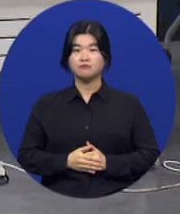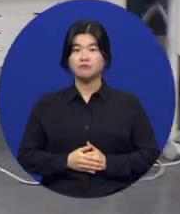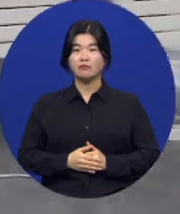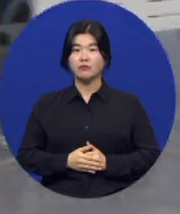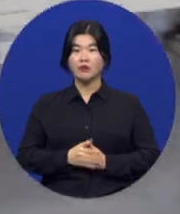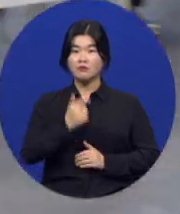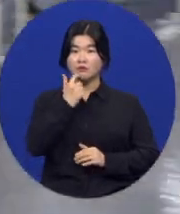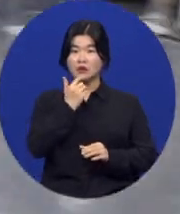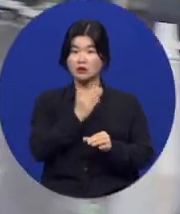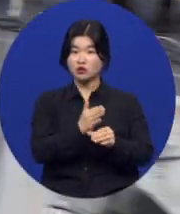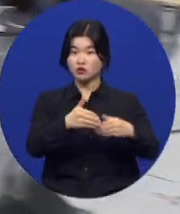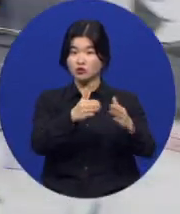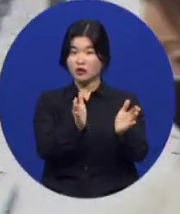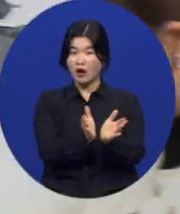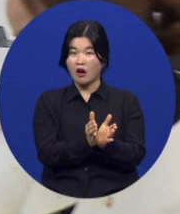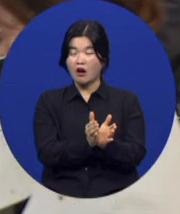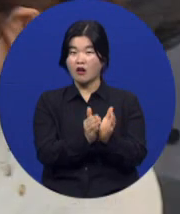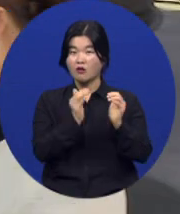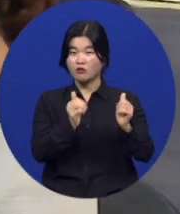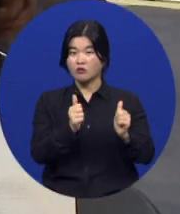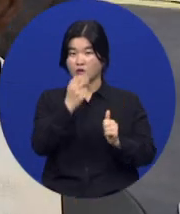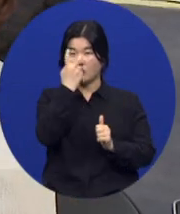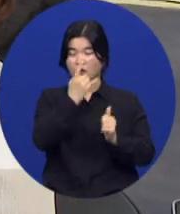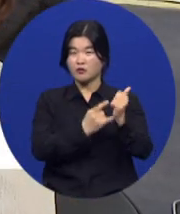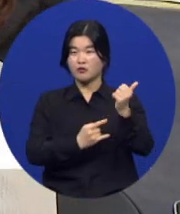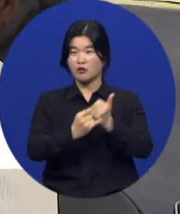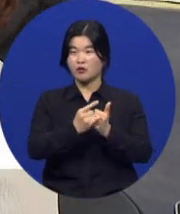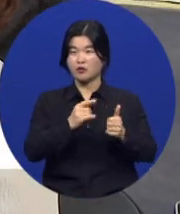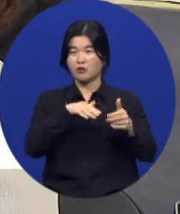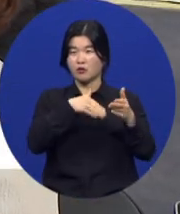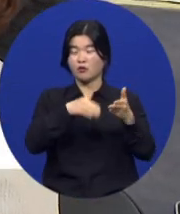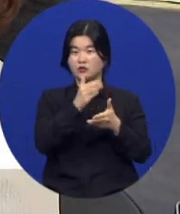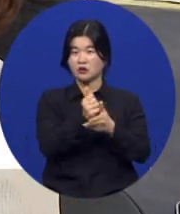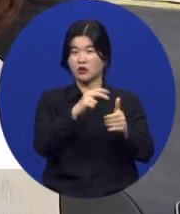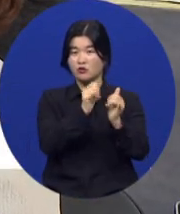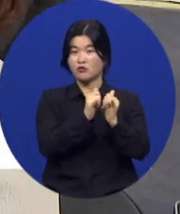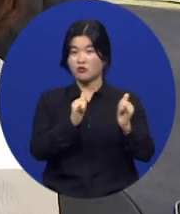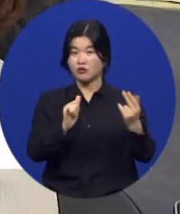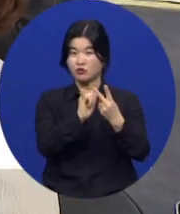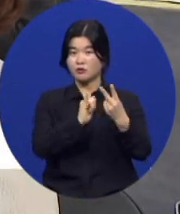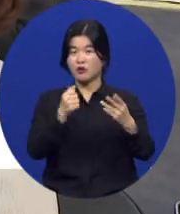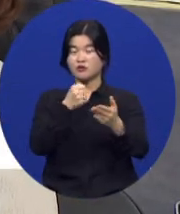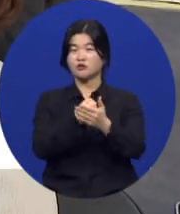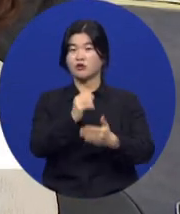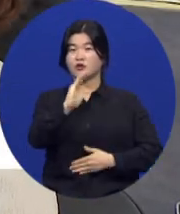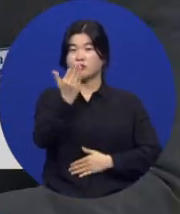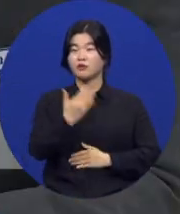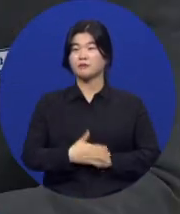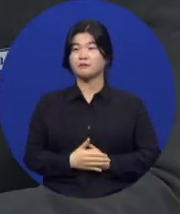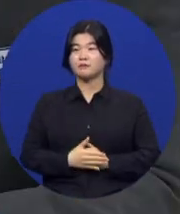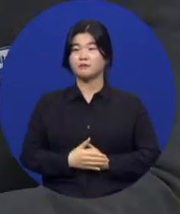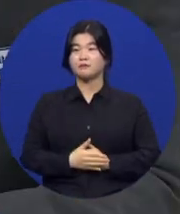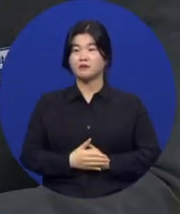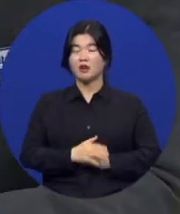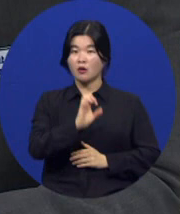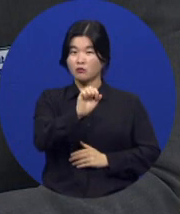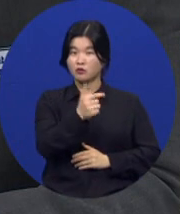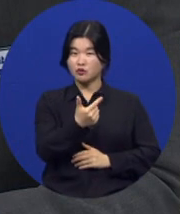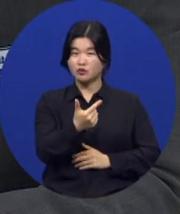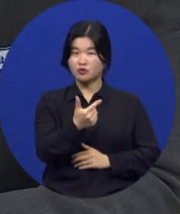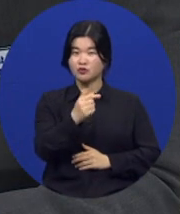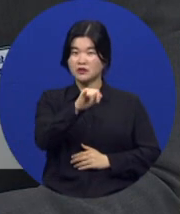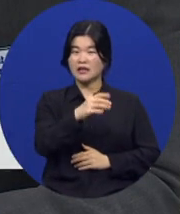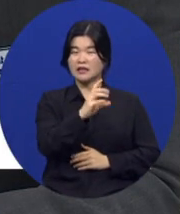더불어 민주당 공창 관리 위원회가 제주도지사 선거 경선 후보로 2명을 확장했습니다 문재인 전